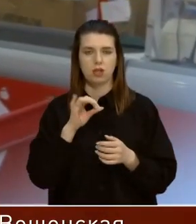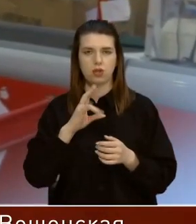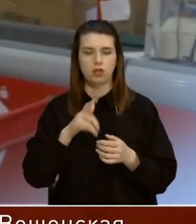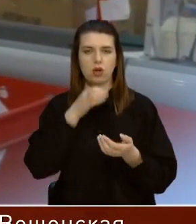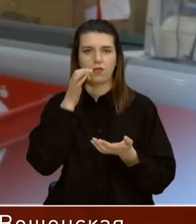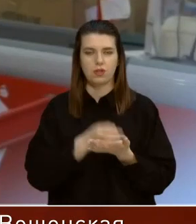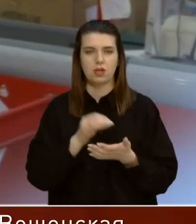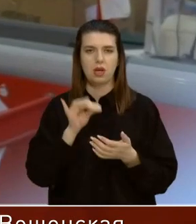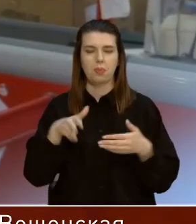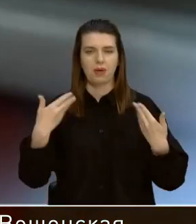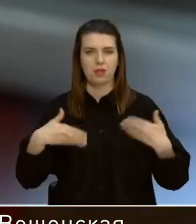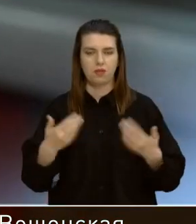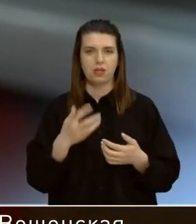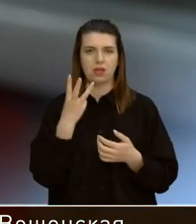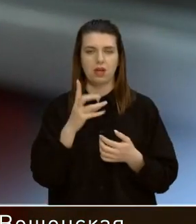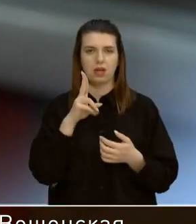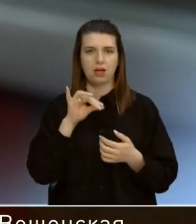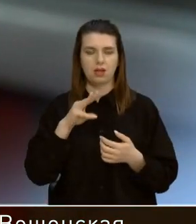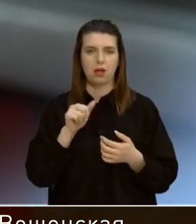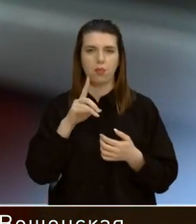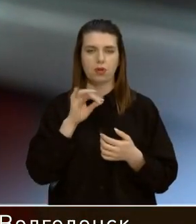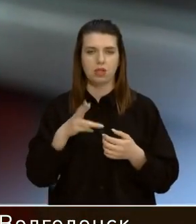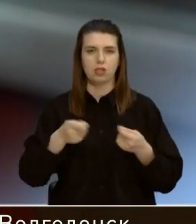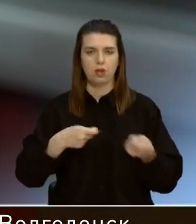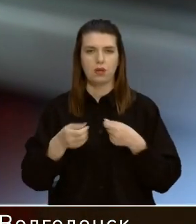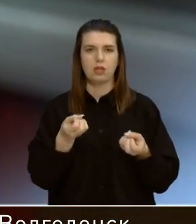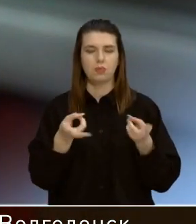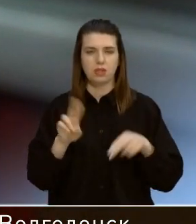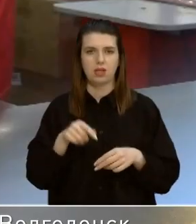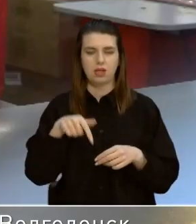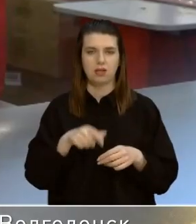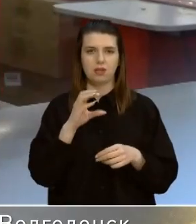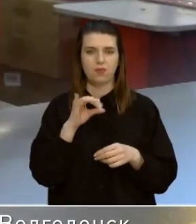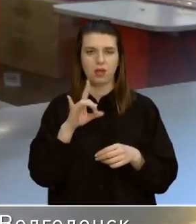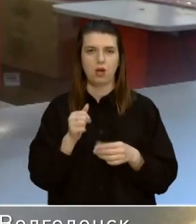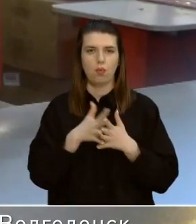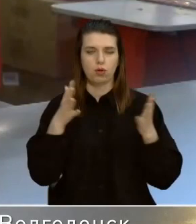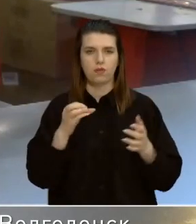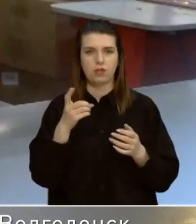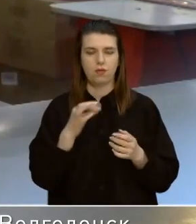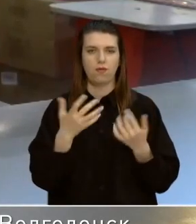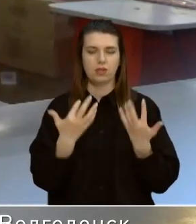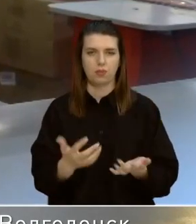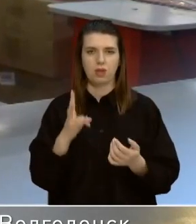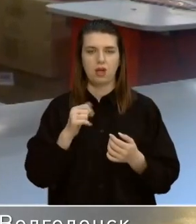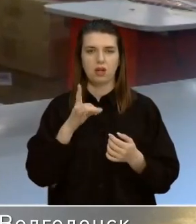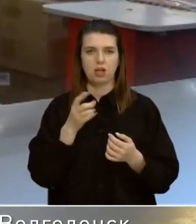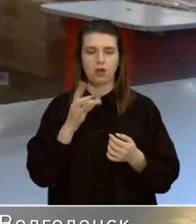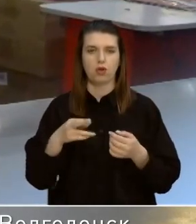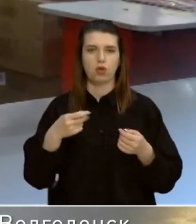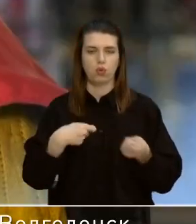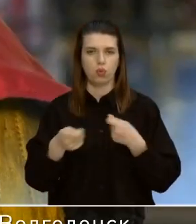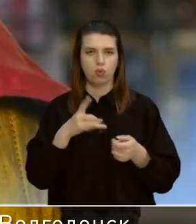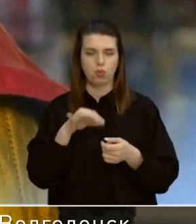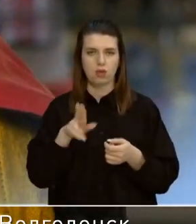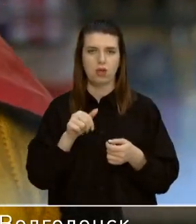Сосредоточенность, ответственность и приветливость – три кита процесса торговли. Специалисты именно этой сферы больше всего востребованы на рынке труда.